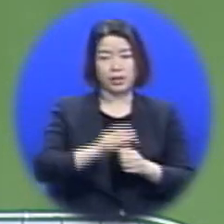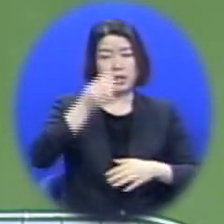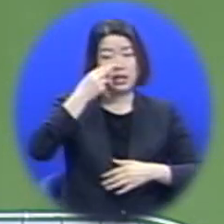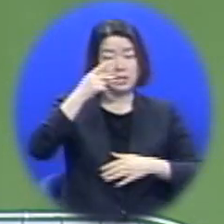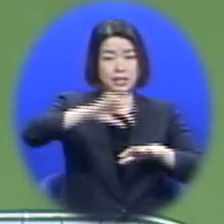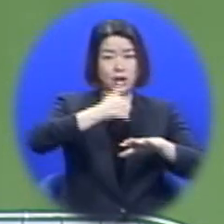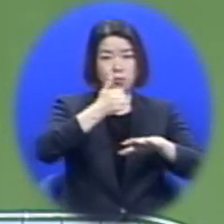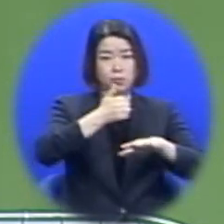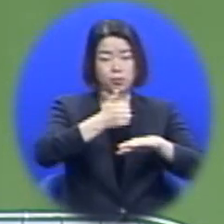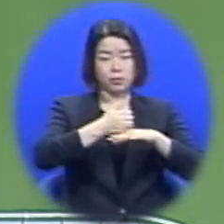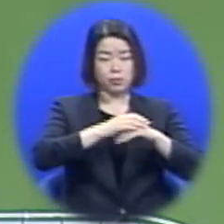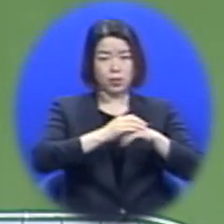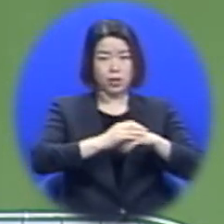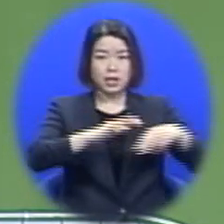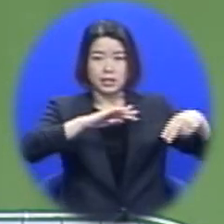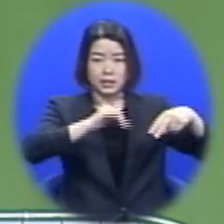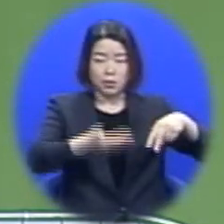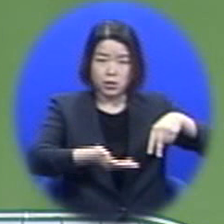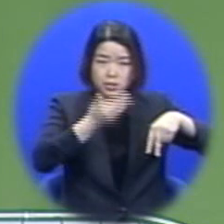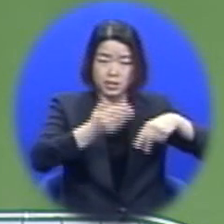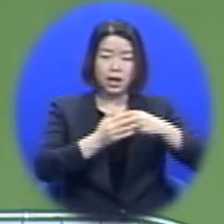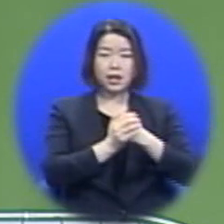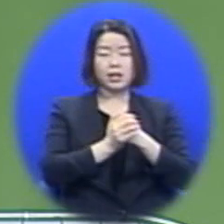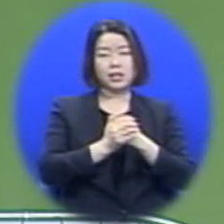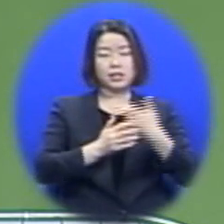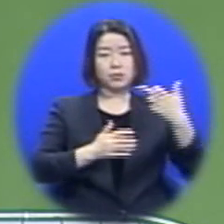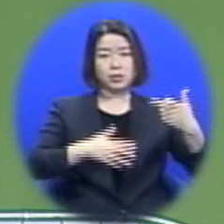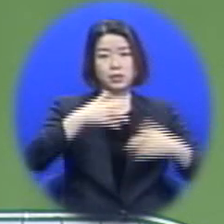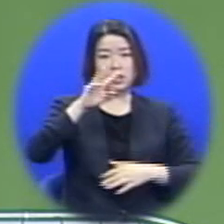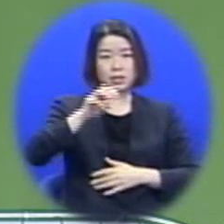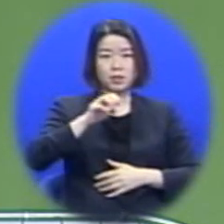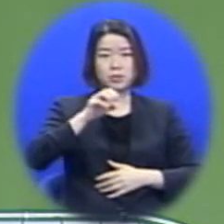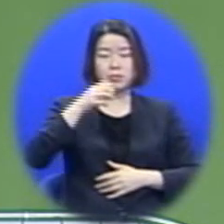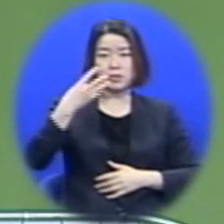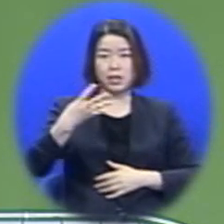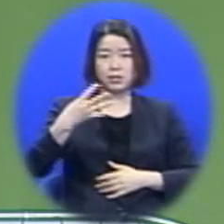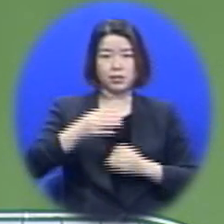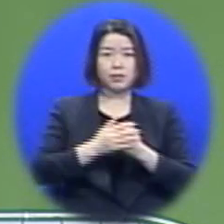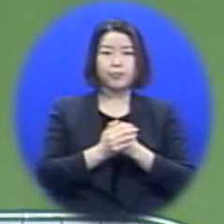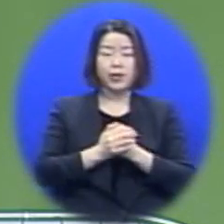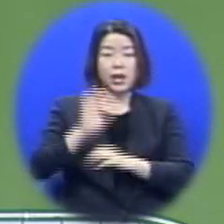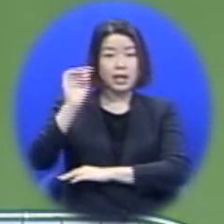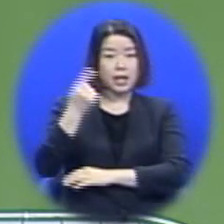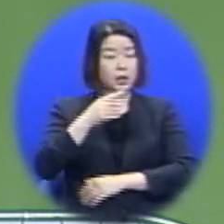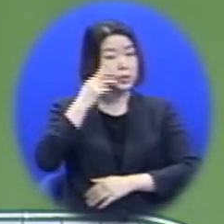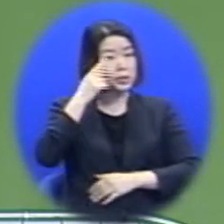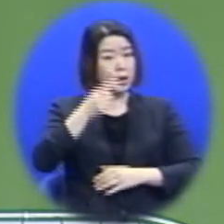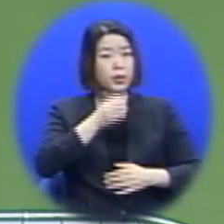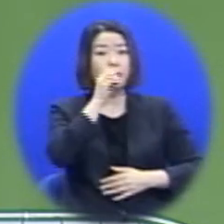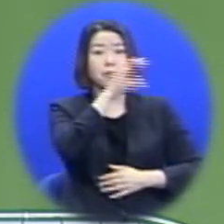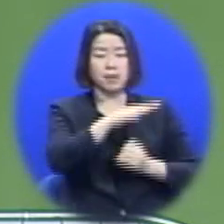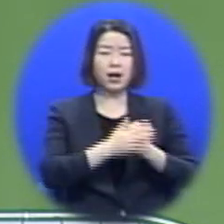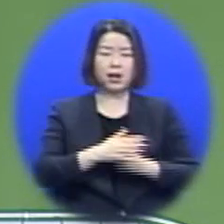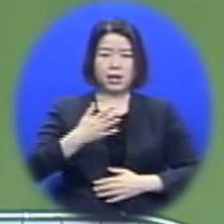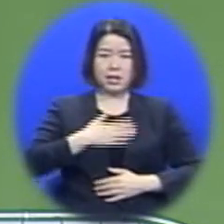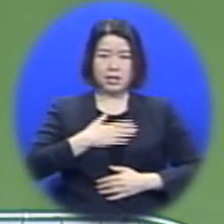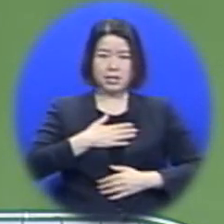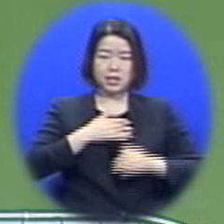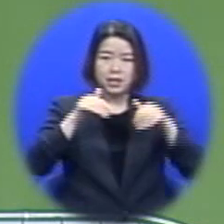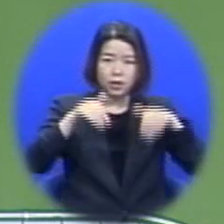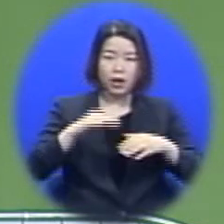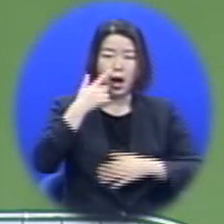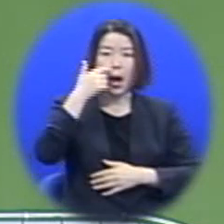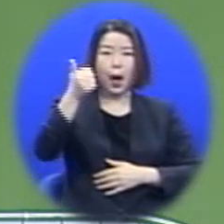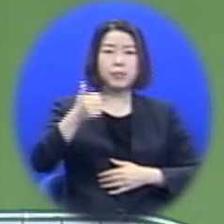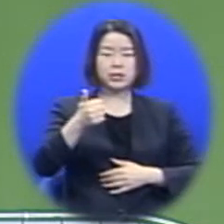사무엘상 17장 34절 35절입니다. 다윗이 사울에게 말하되 주의 종이 아버지의 양을